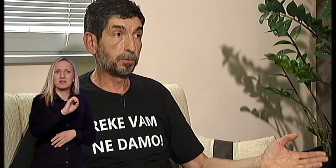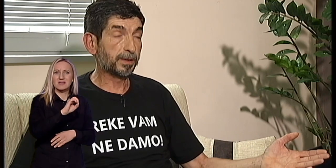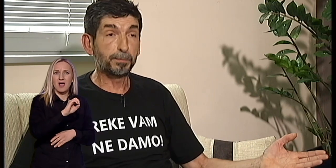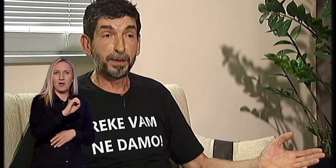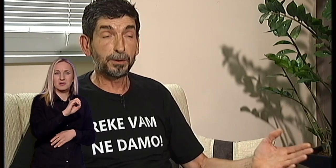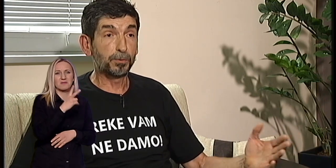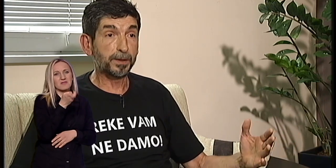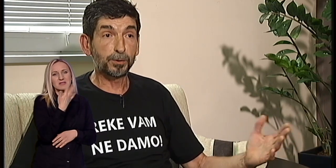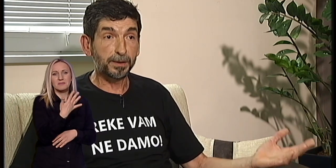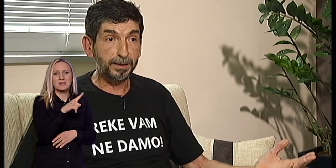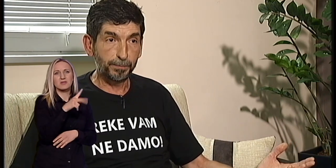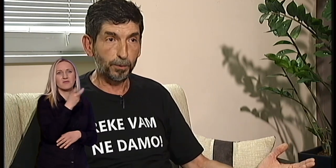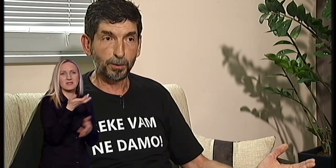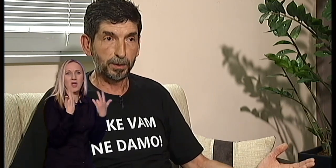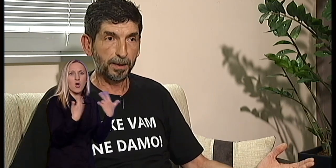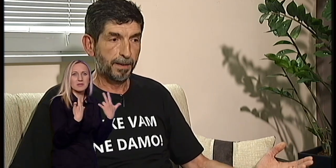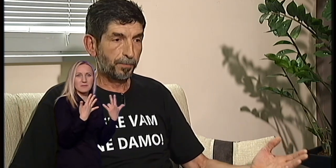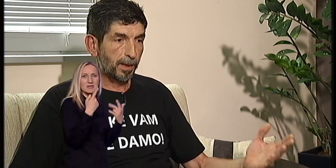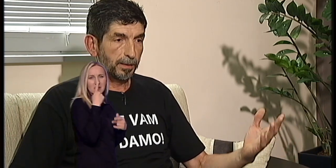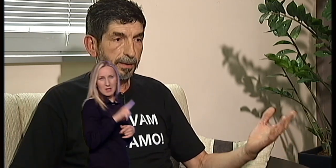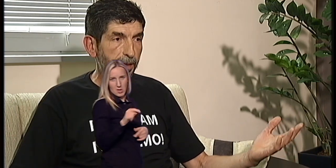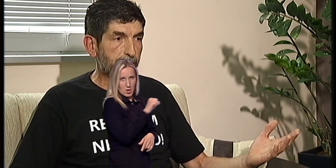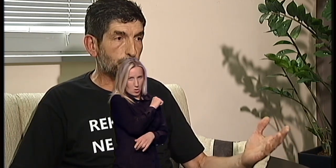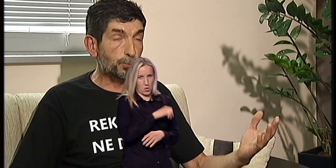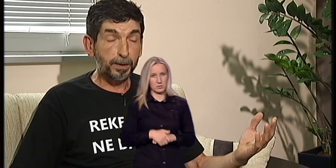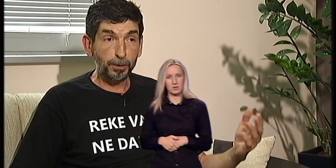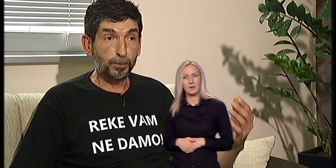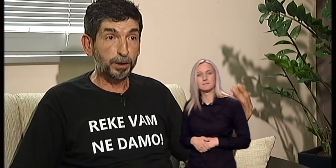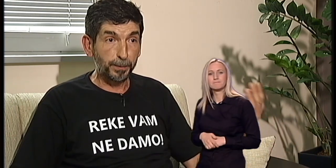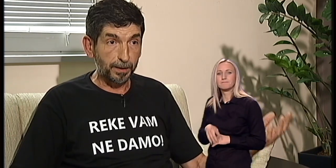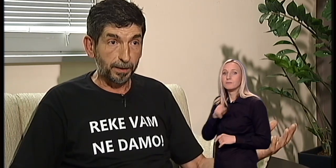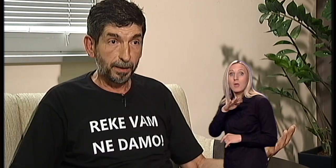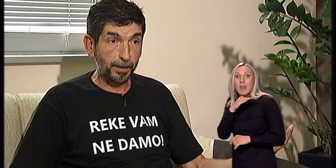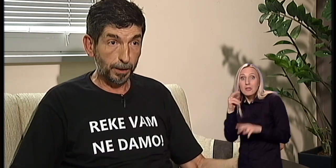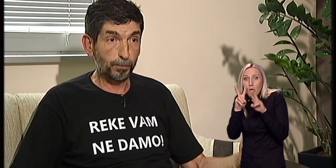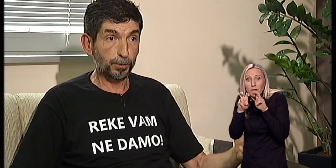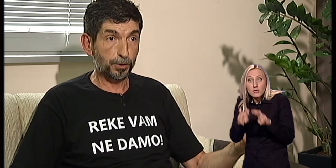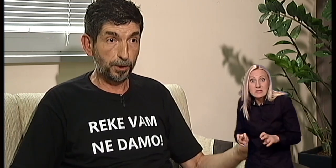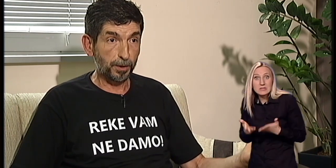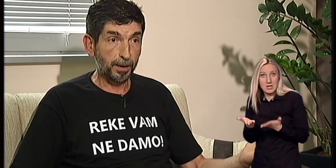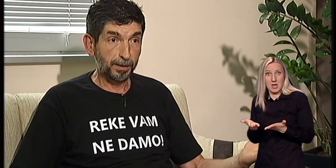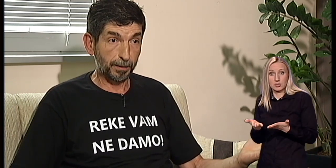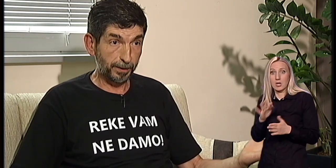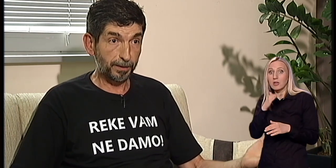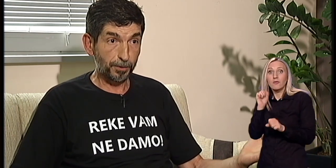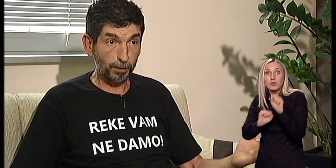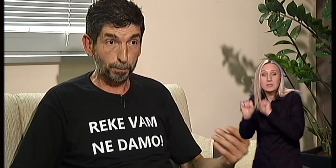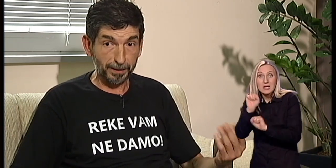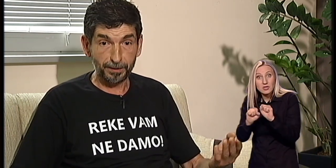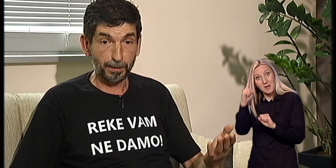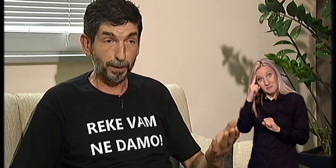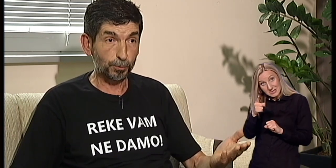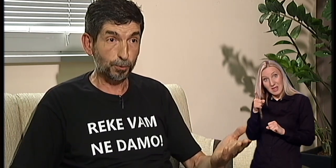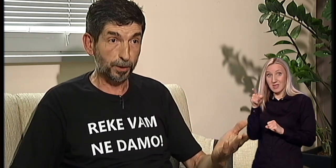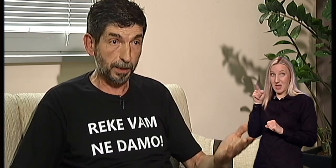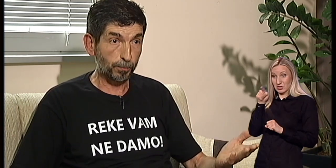od 250 do 280 miliona godina. Ti nalazi su još uvijek nedovoljno ispitani i nedovoljno zaštićeni. Zar mislite da će neko